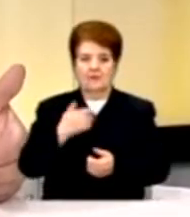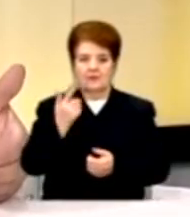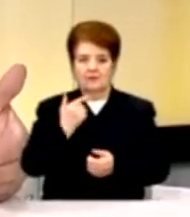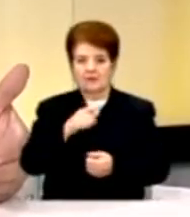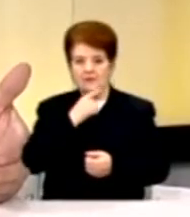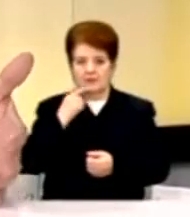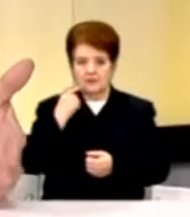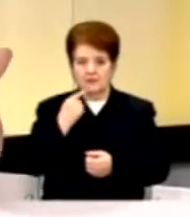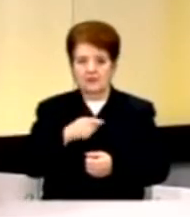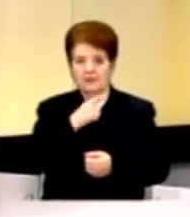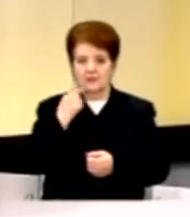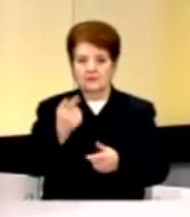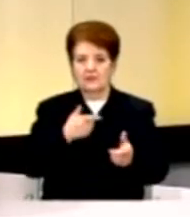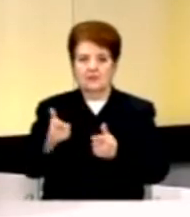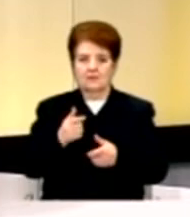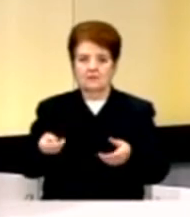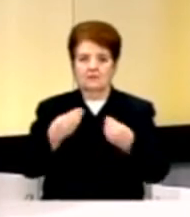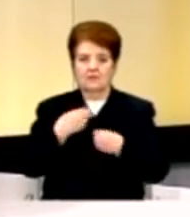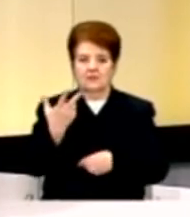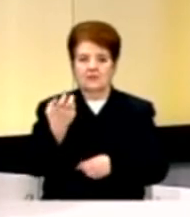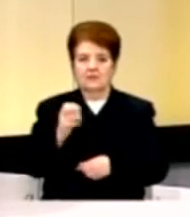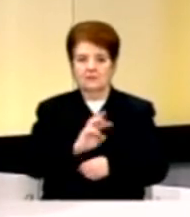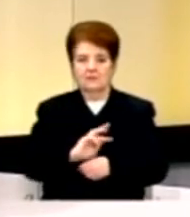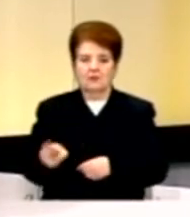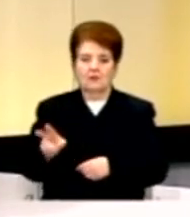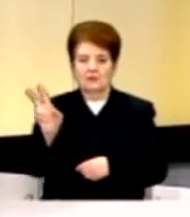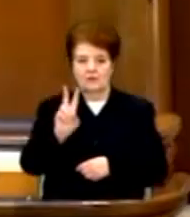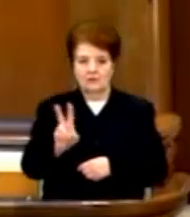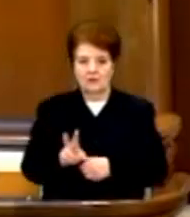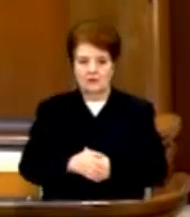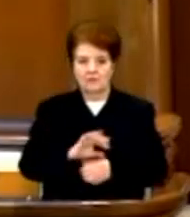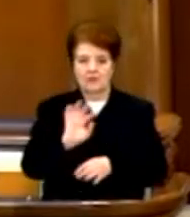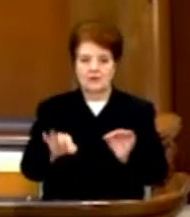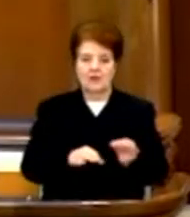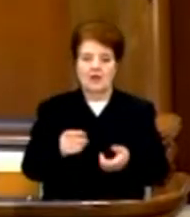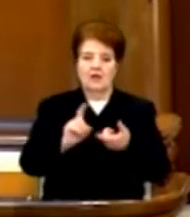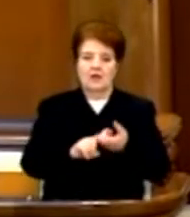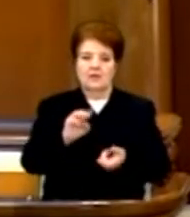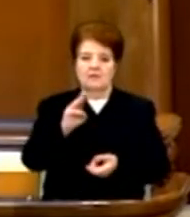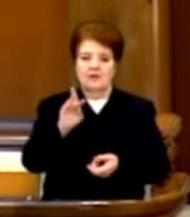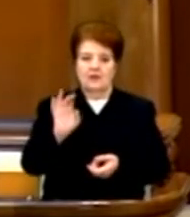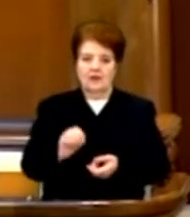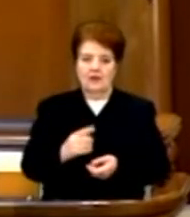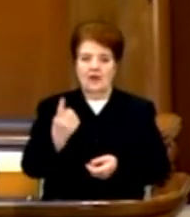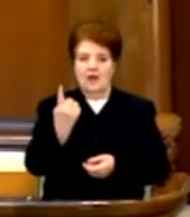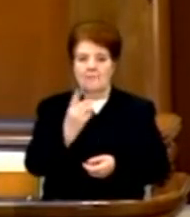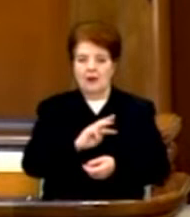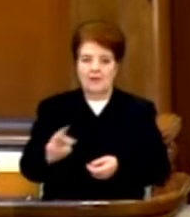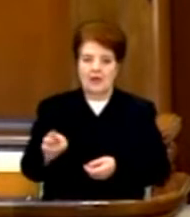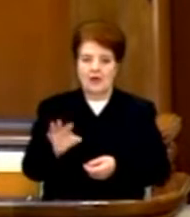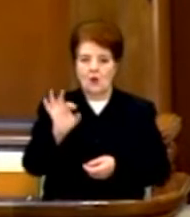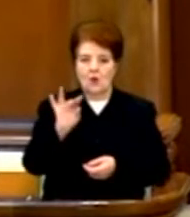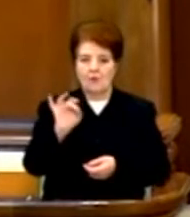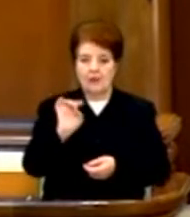Россией. Россия готова предоставить 300 миллионов долларов на инфраструктурные проекты. Контактат de TVR Moldova, премьерul român Ludovic